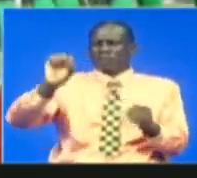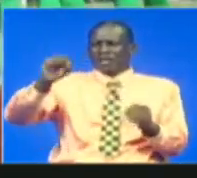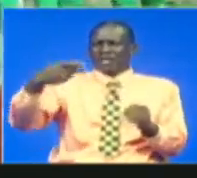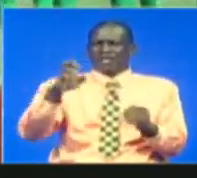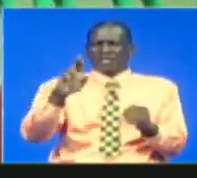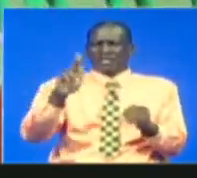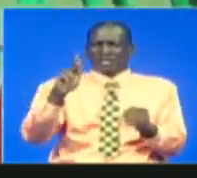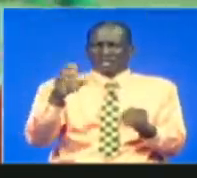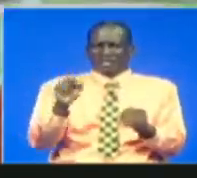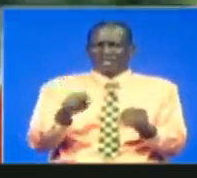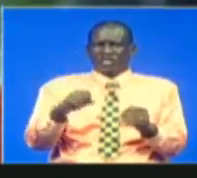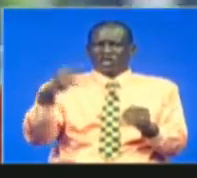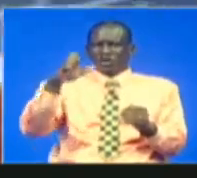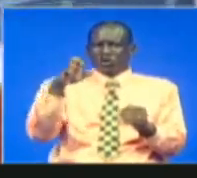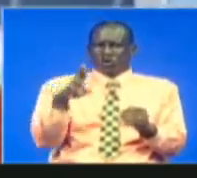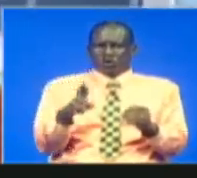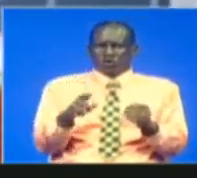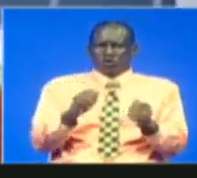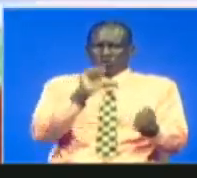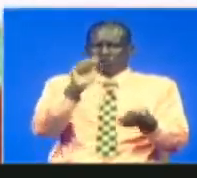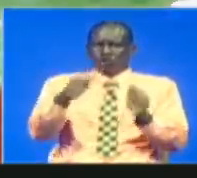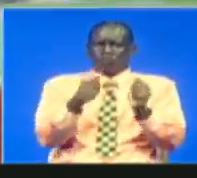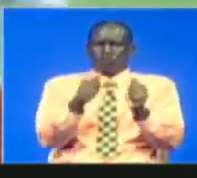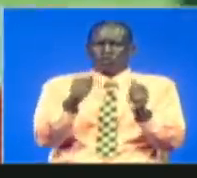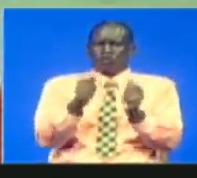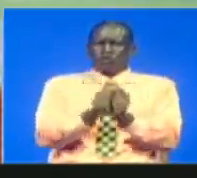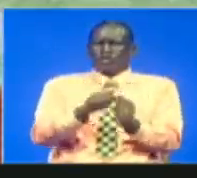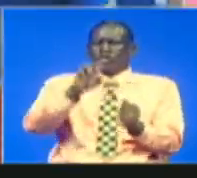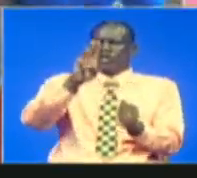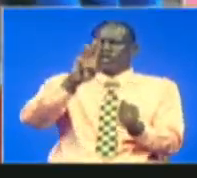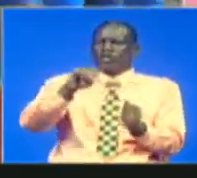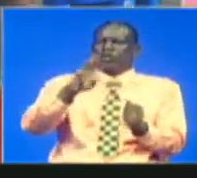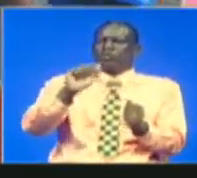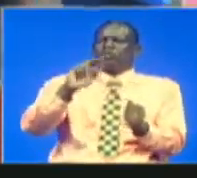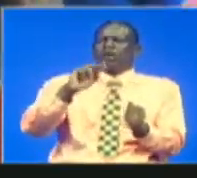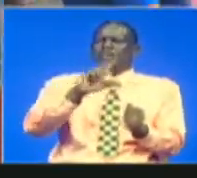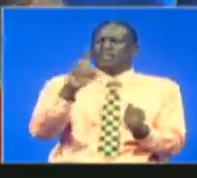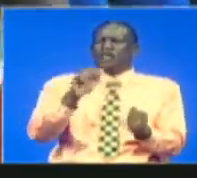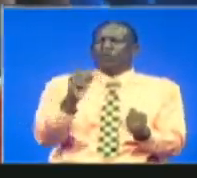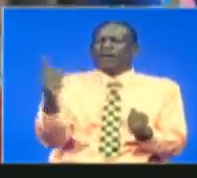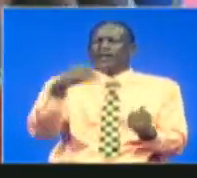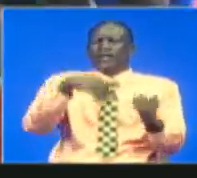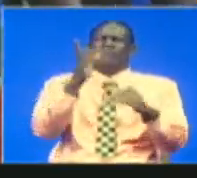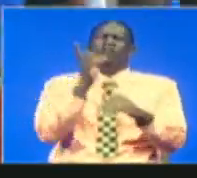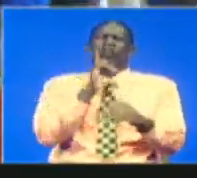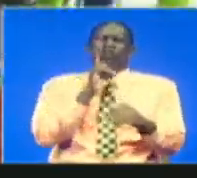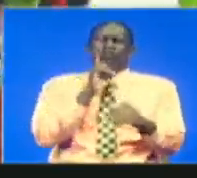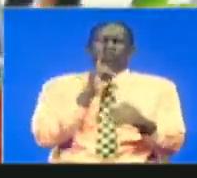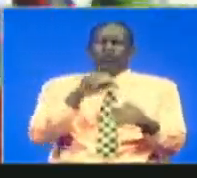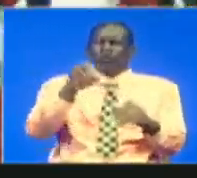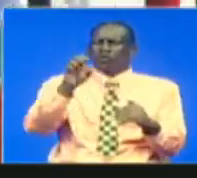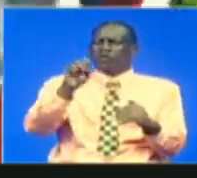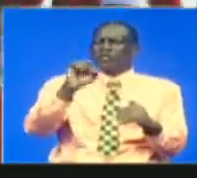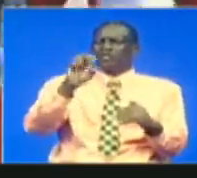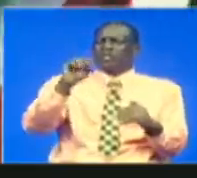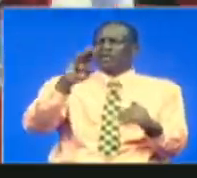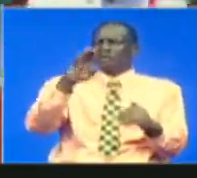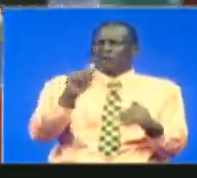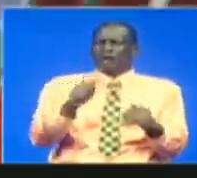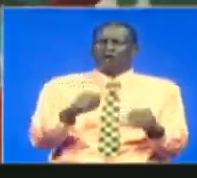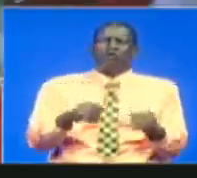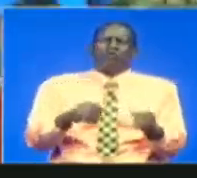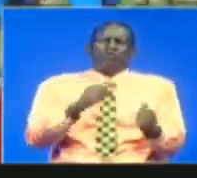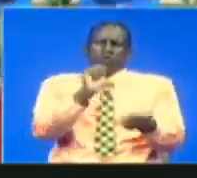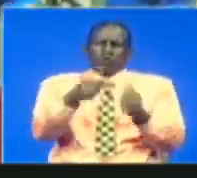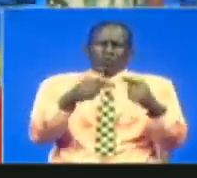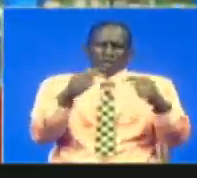watakuwa ruzana na Mbao ya Mwanza kesho kutwa ndani ya robo finali ya tatu. Wakundu wa Msimbazi Simba watahitimisha awamu ya robo finali